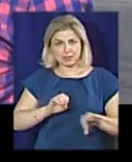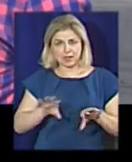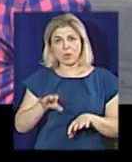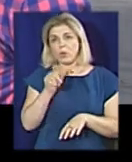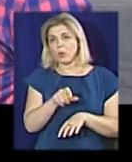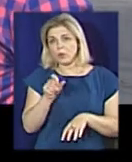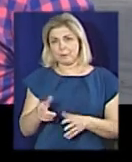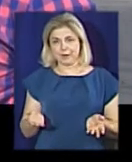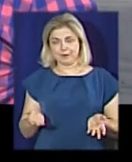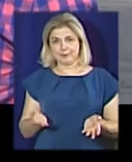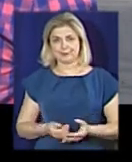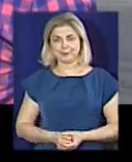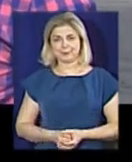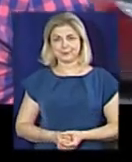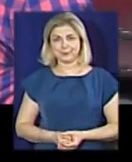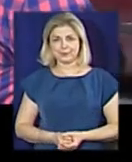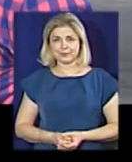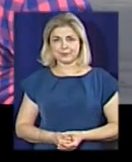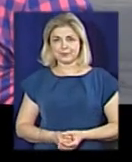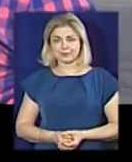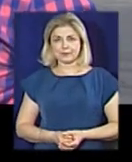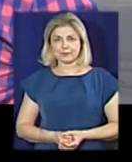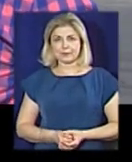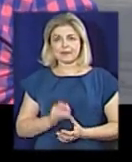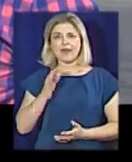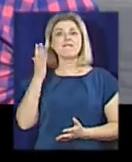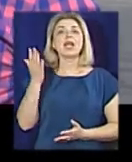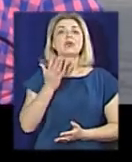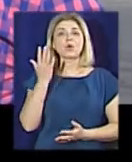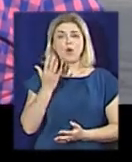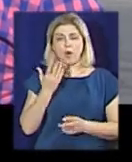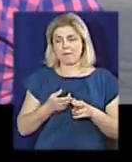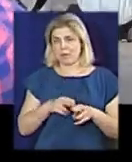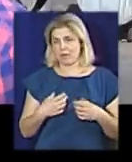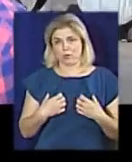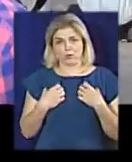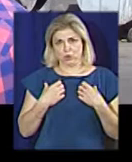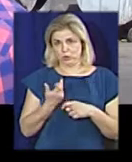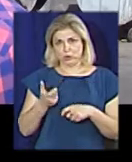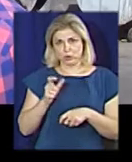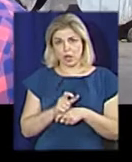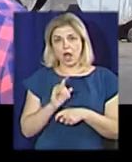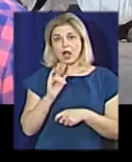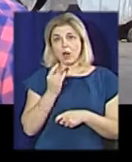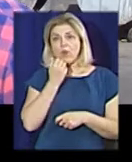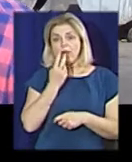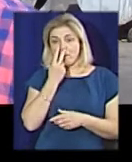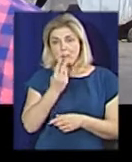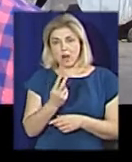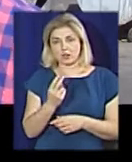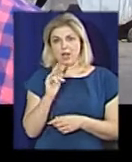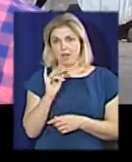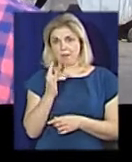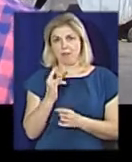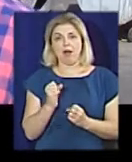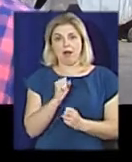людьми і вітром. Це було дуже жахливо. Він коли побачив, перша його реакція –